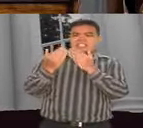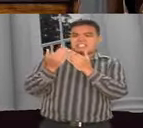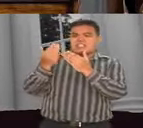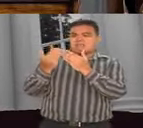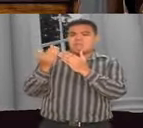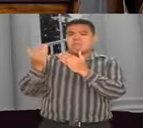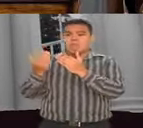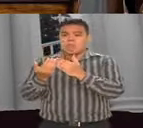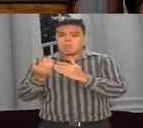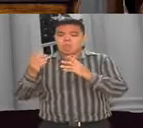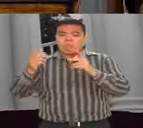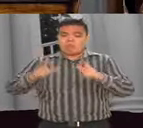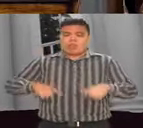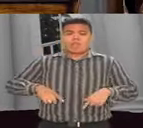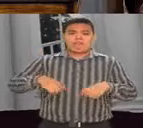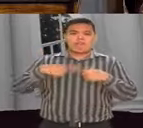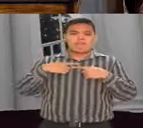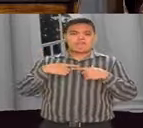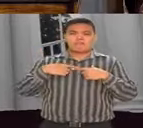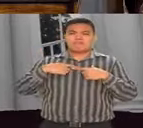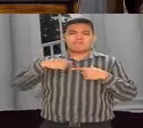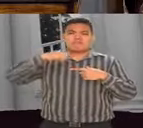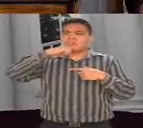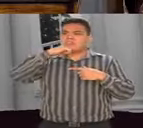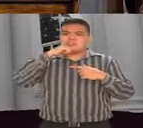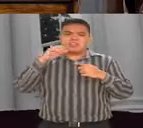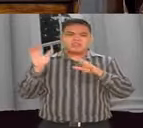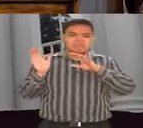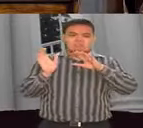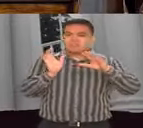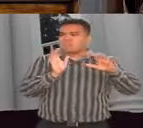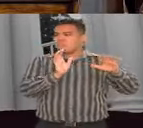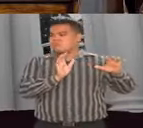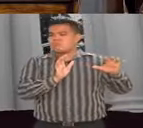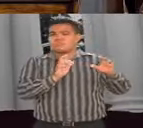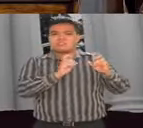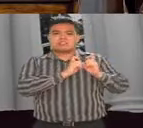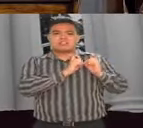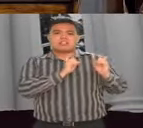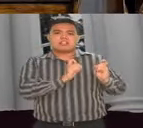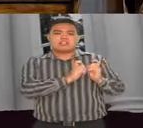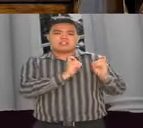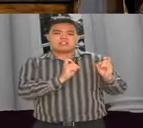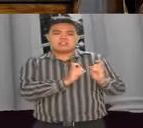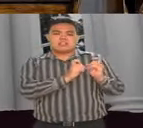sinful lifestyle. There are many Christians today, di gyud kabiya sa sala.